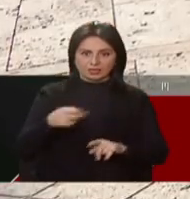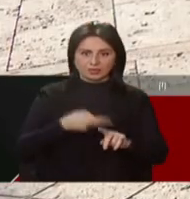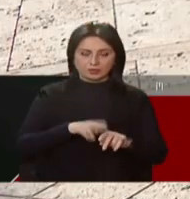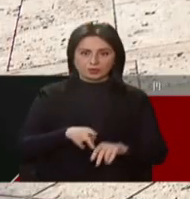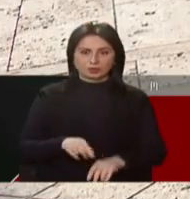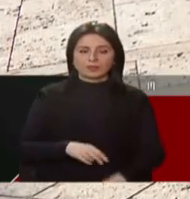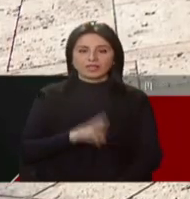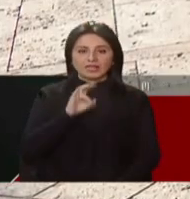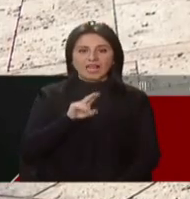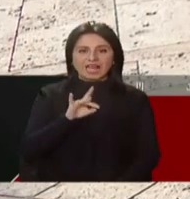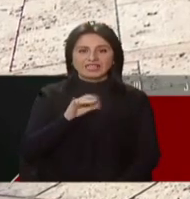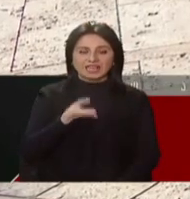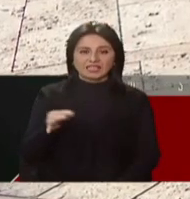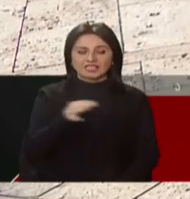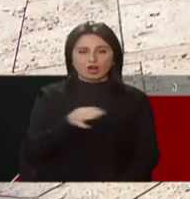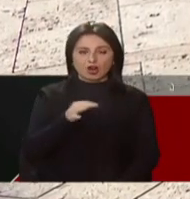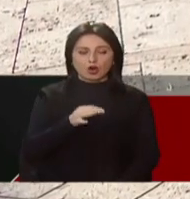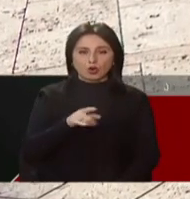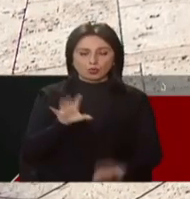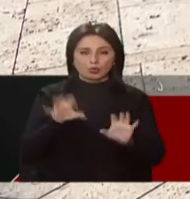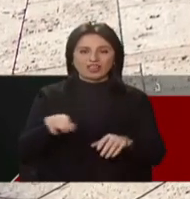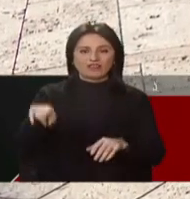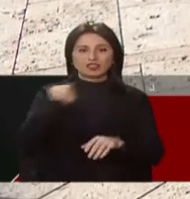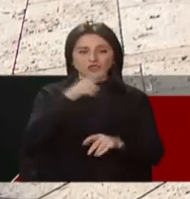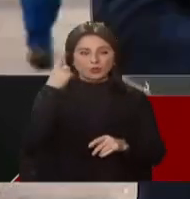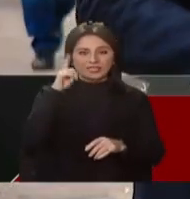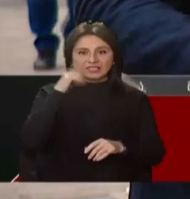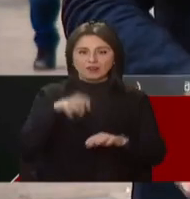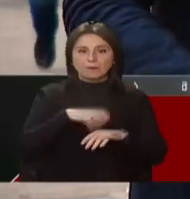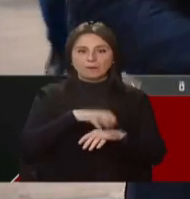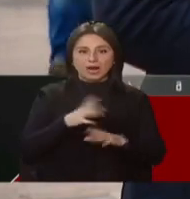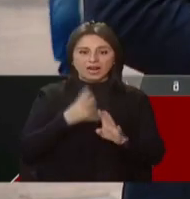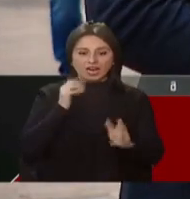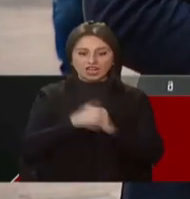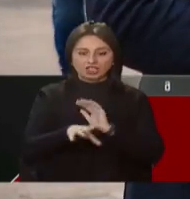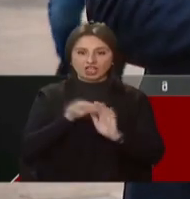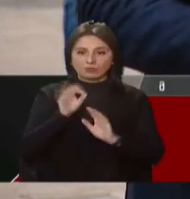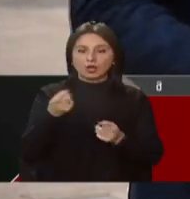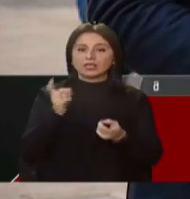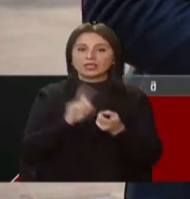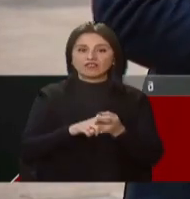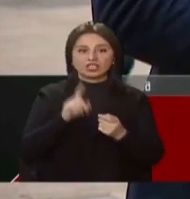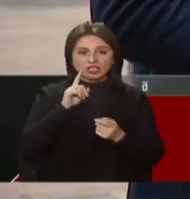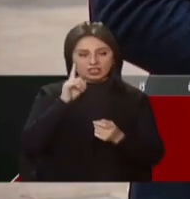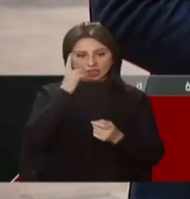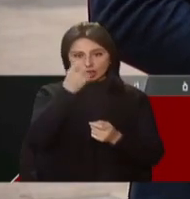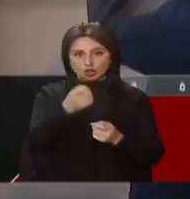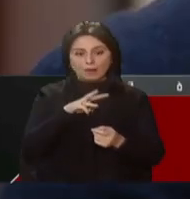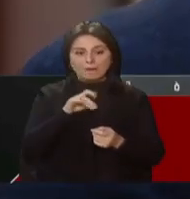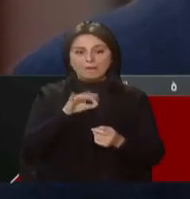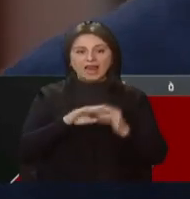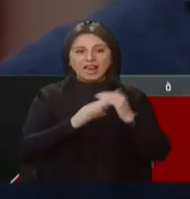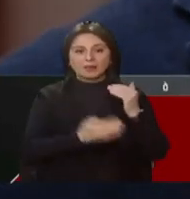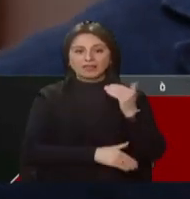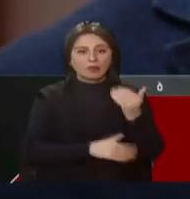accent. Irakli Nadiradzis de regionul organizației tamjdomareebis inițiativa partiași Rigarishi archeonebtan dakavshirebit tsnobili ari qo Melias